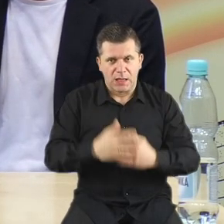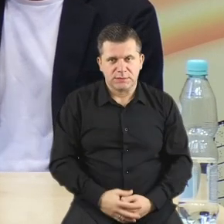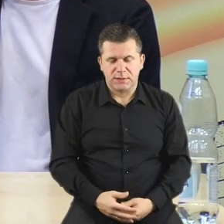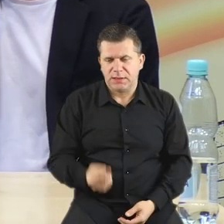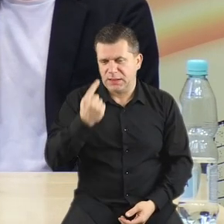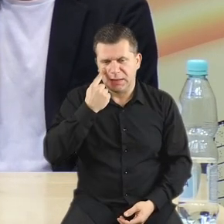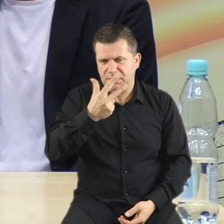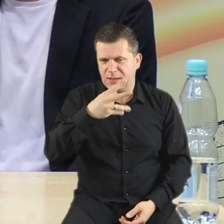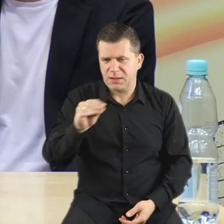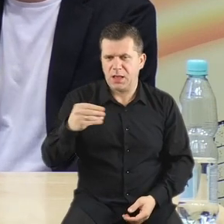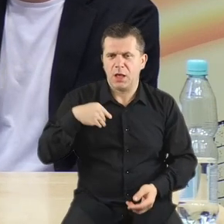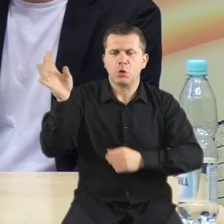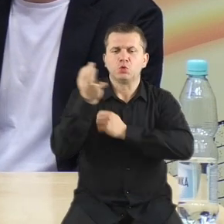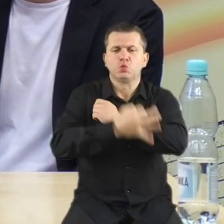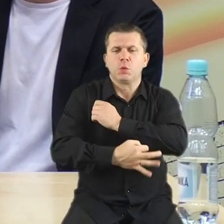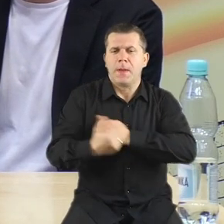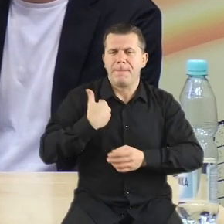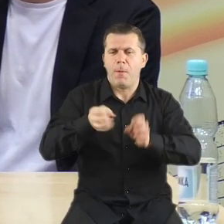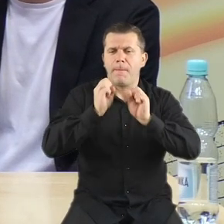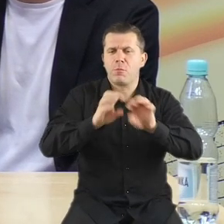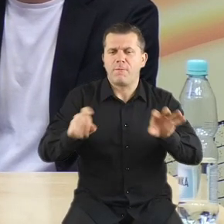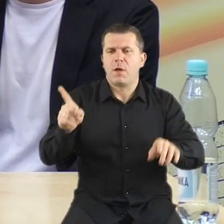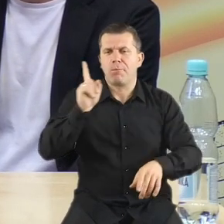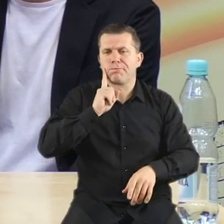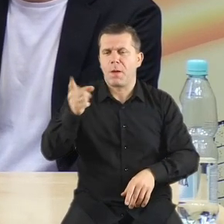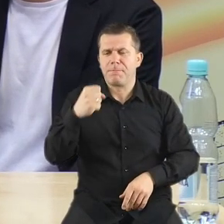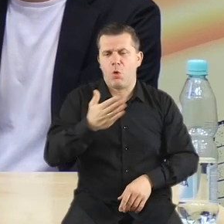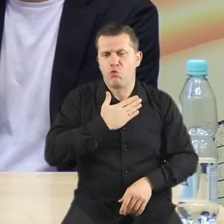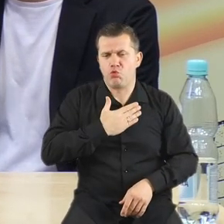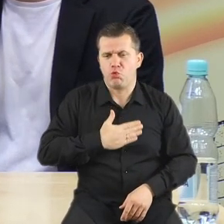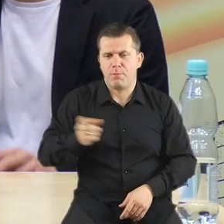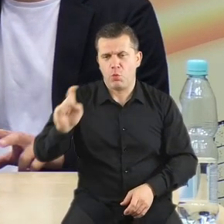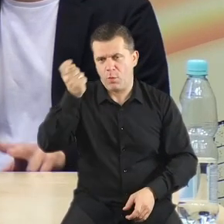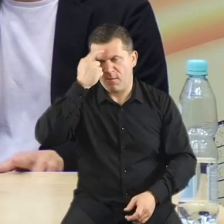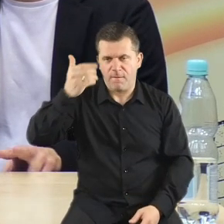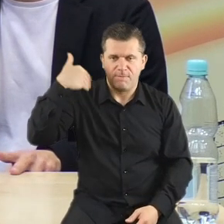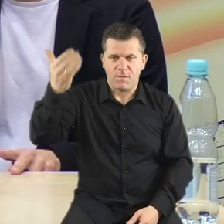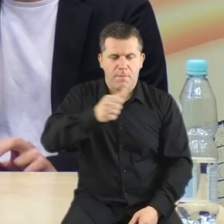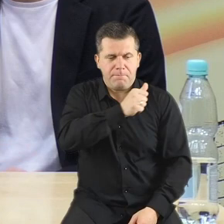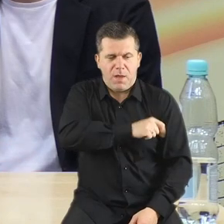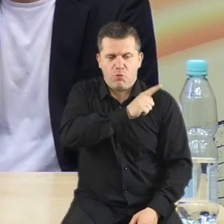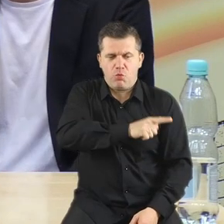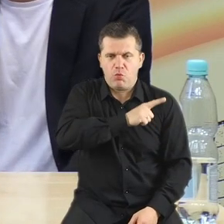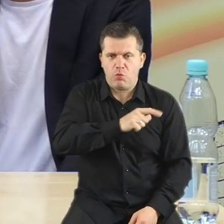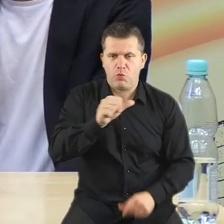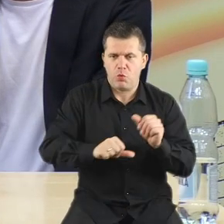Nawet chyba nie. Ja tam na studiach miałem takiego profesora, którego bardzo lubiłem. Był głównym wykładowcą na pierwszym, drugim